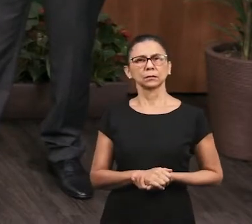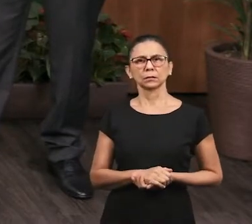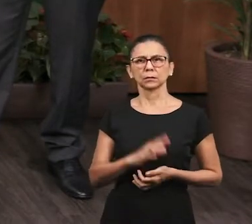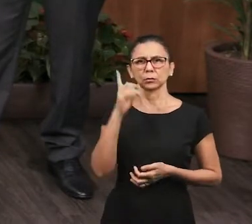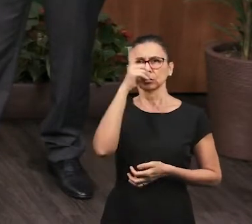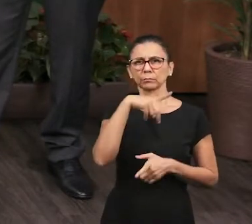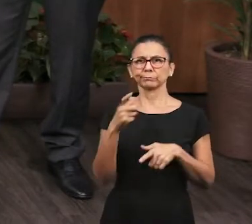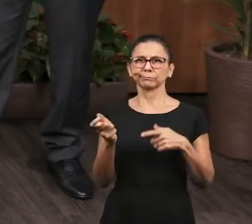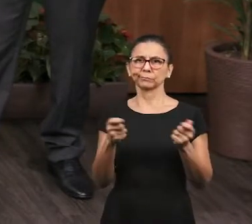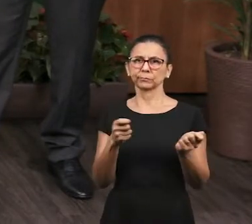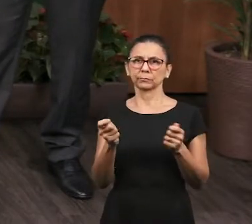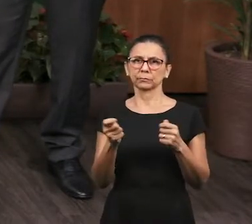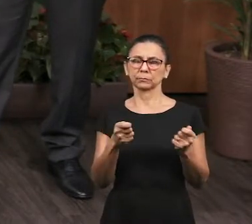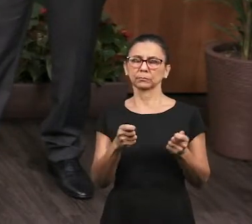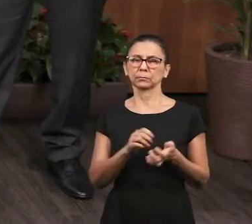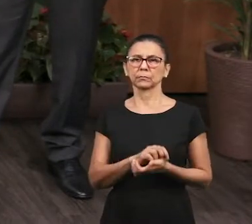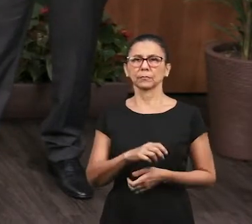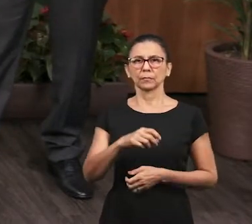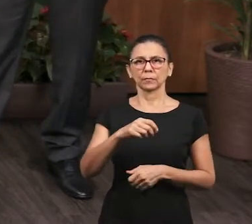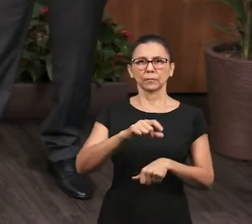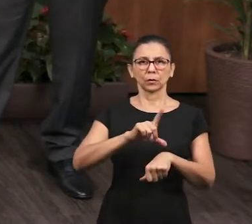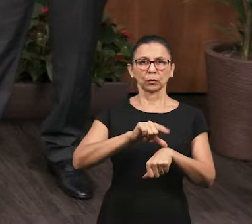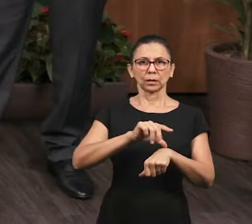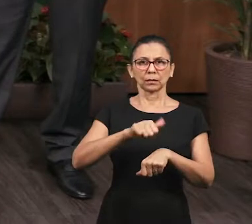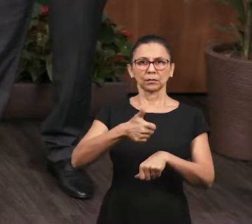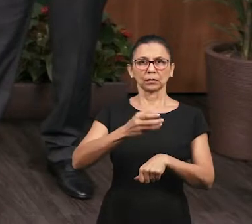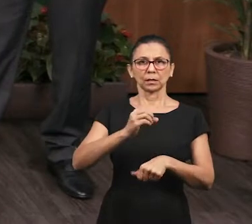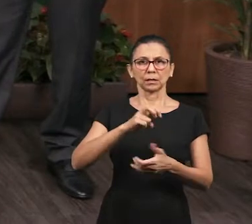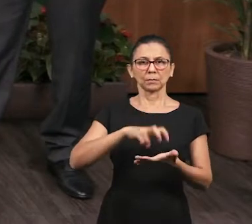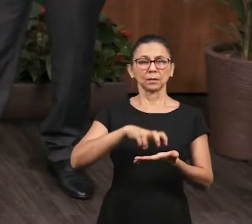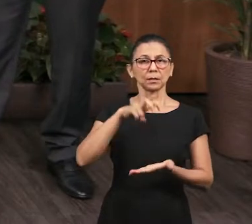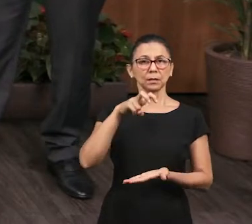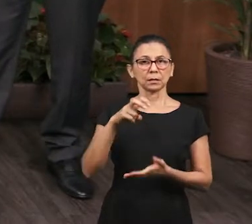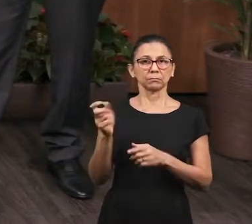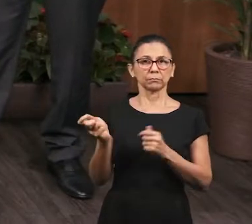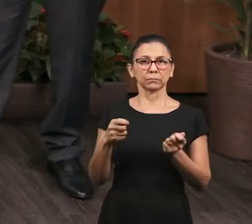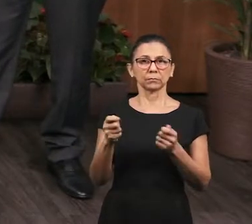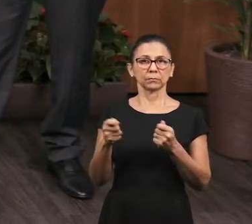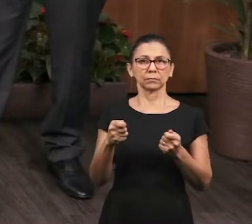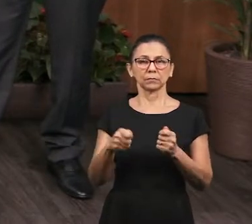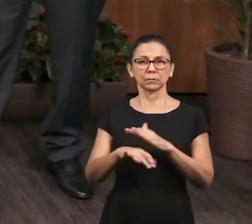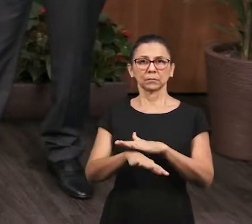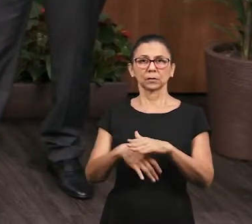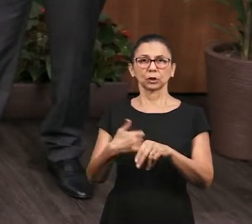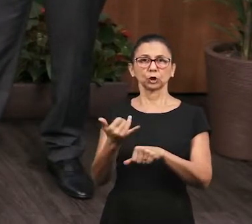проходит каждое воскресенье в 10 утра на нашем канале на Ютубе.